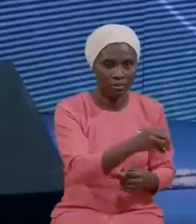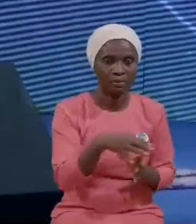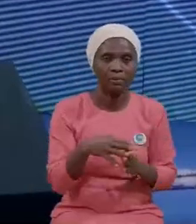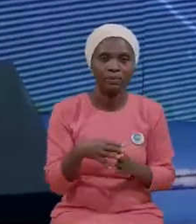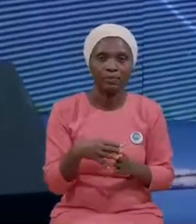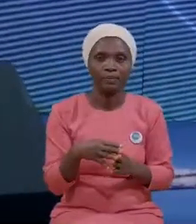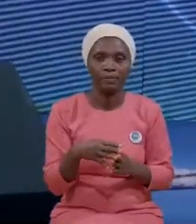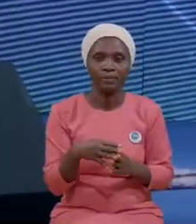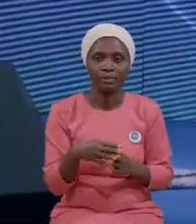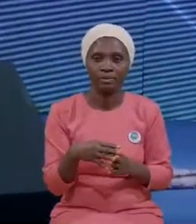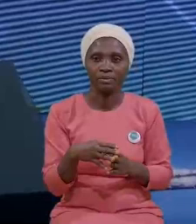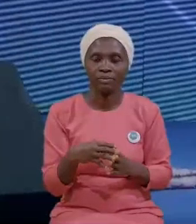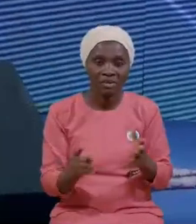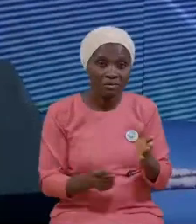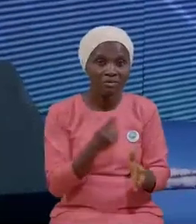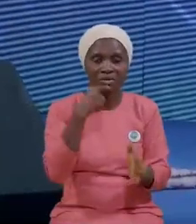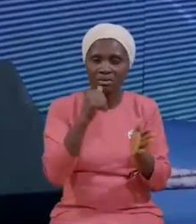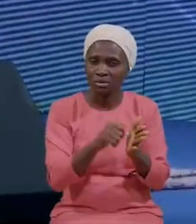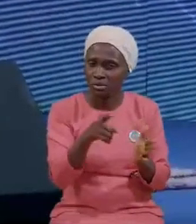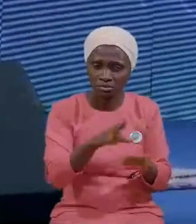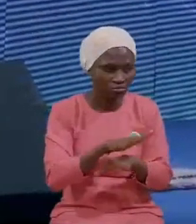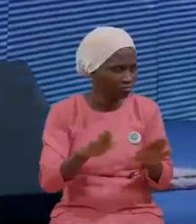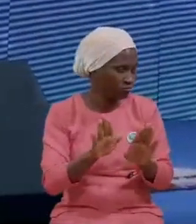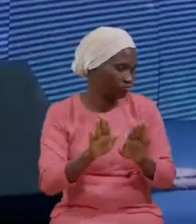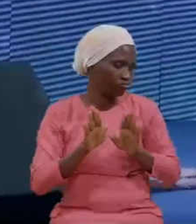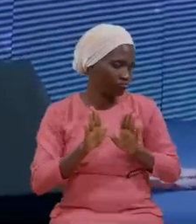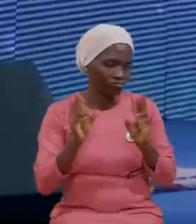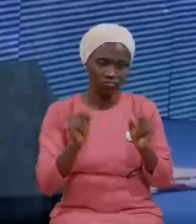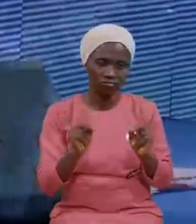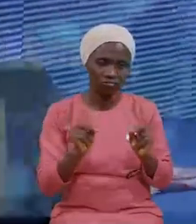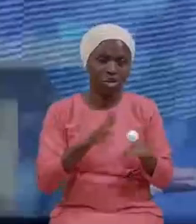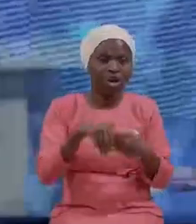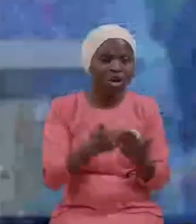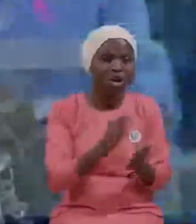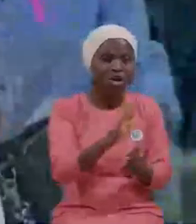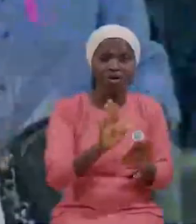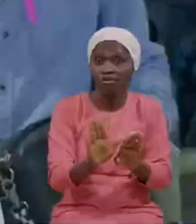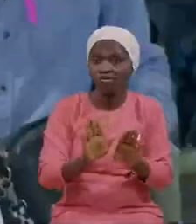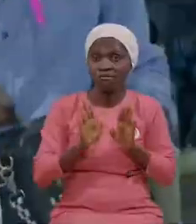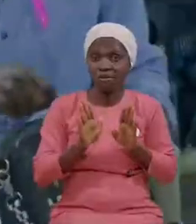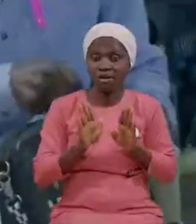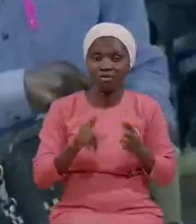Tout d'abord, il leur a dit, ne craignez point. Toutes tes craintes sont ôtées.